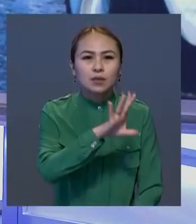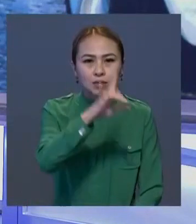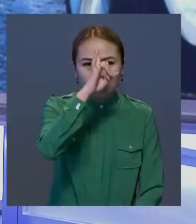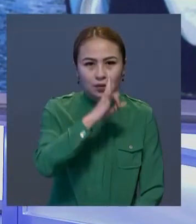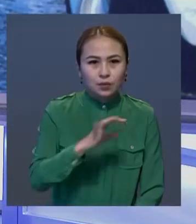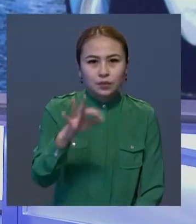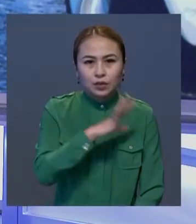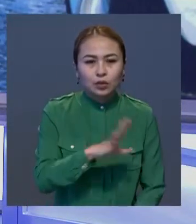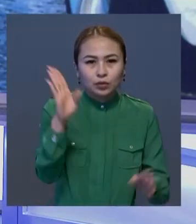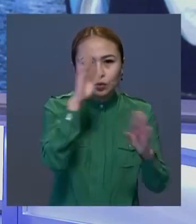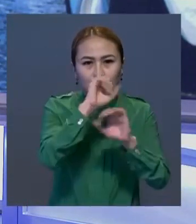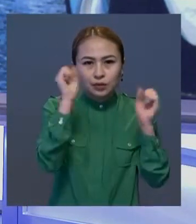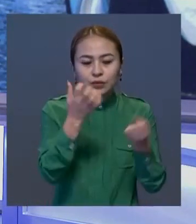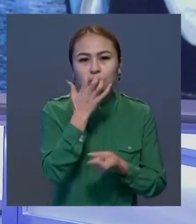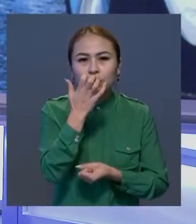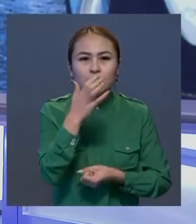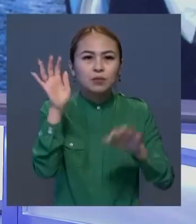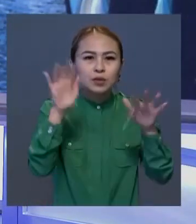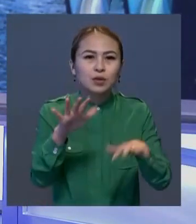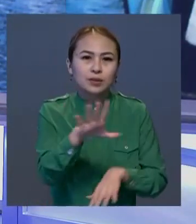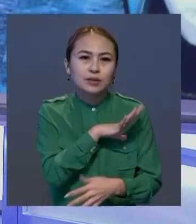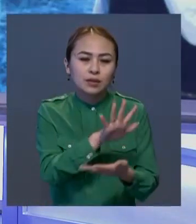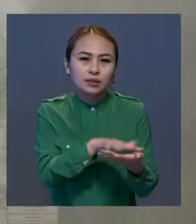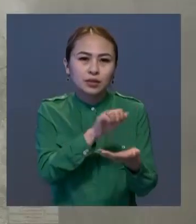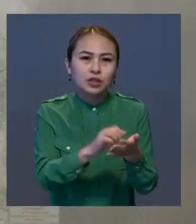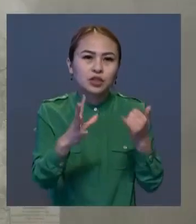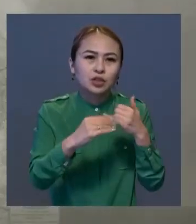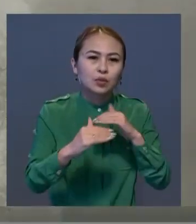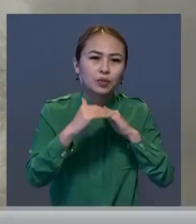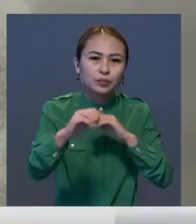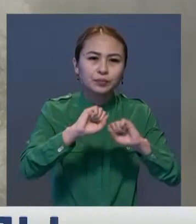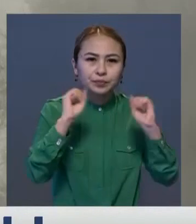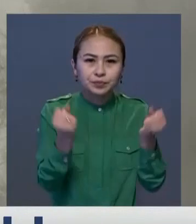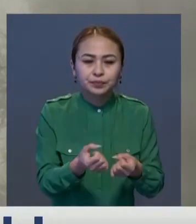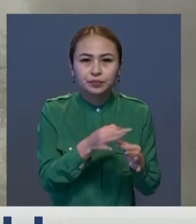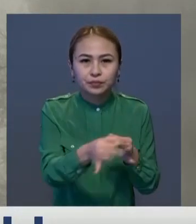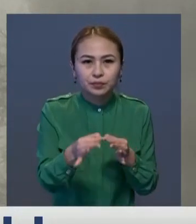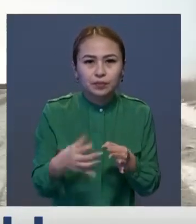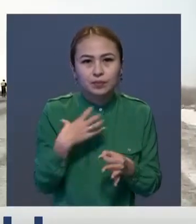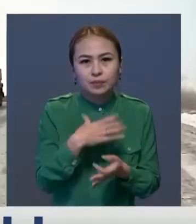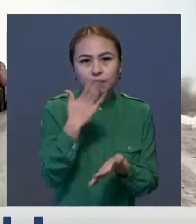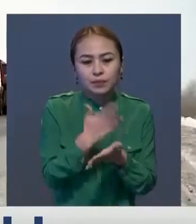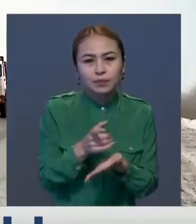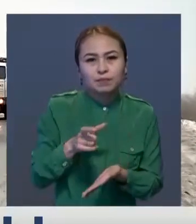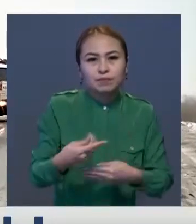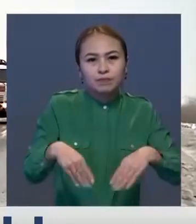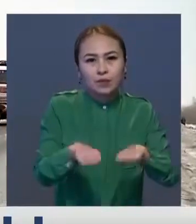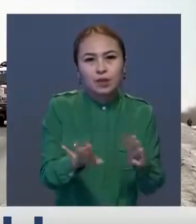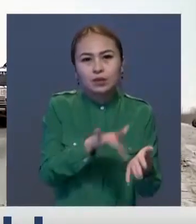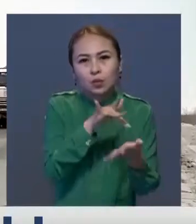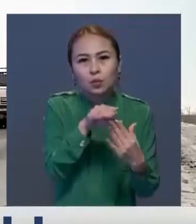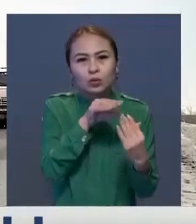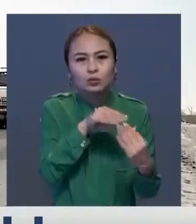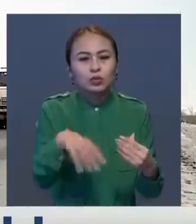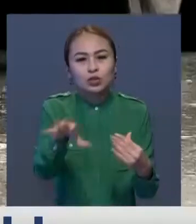Батыс Қазақстан облысында күн күрт жылынып, жаңбыр жауды. Салдарынан жер көктайғақ болып жатыр. Аймақтағы облыстық маңызы бар жолдар жабық.